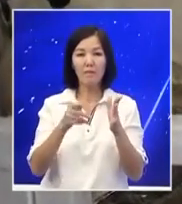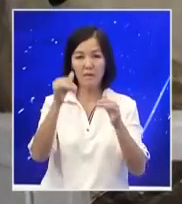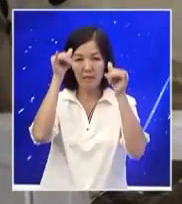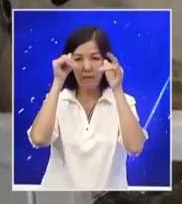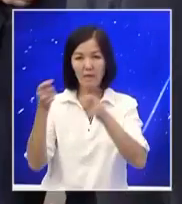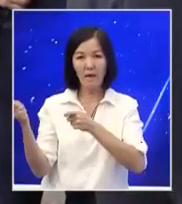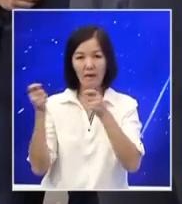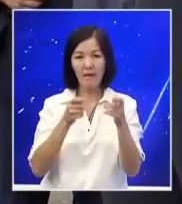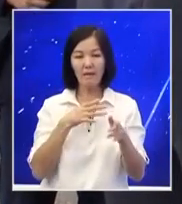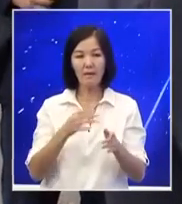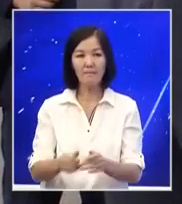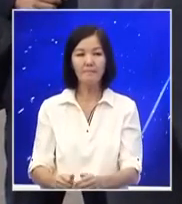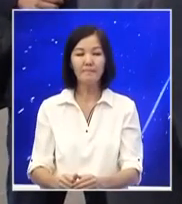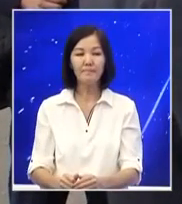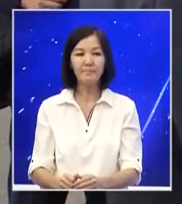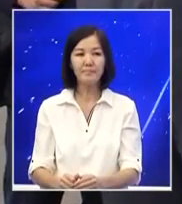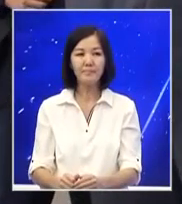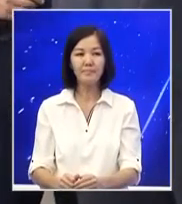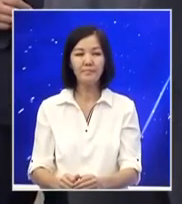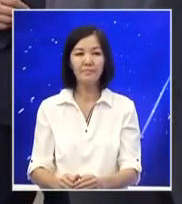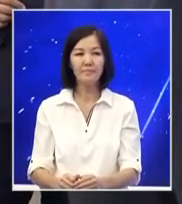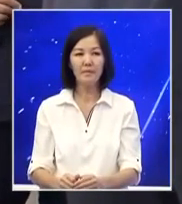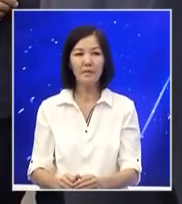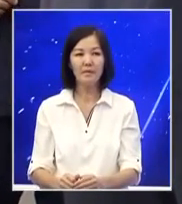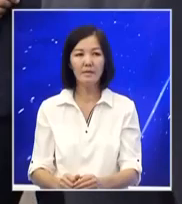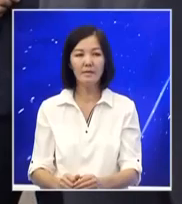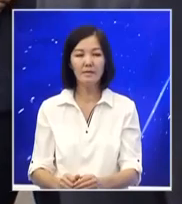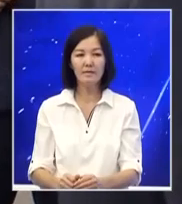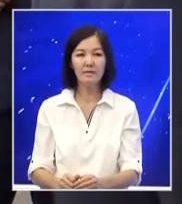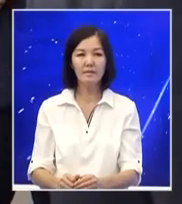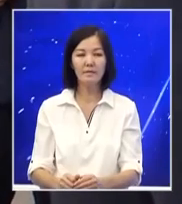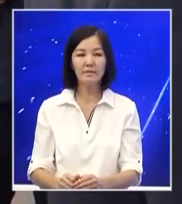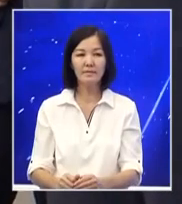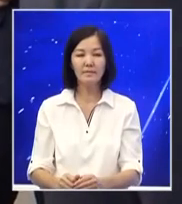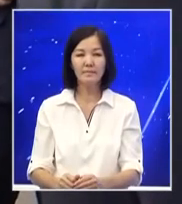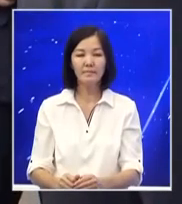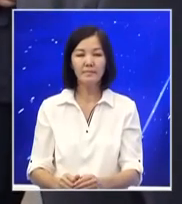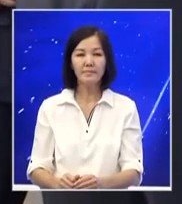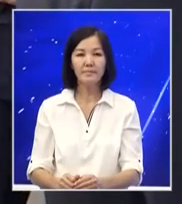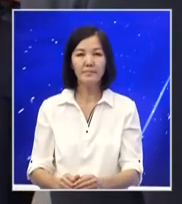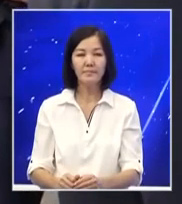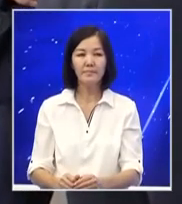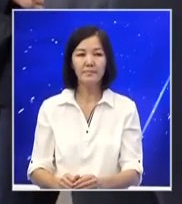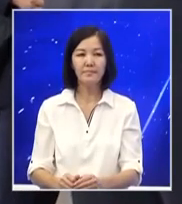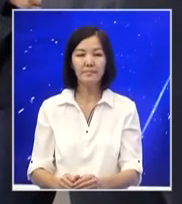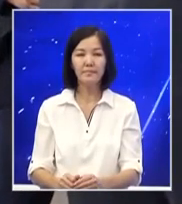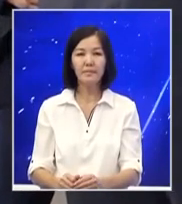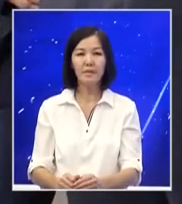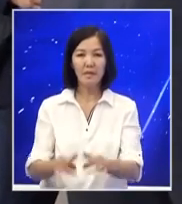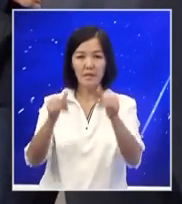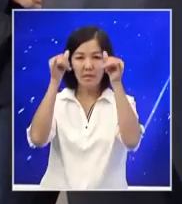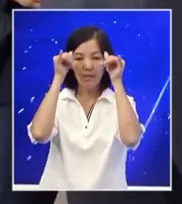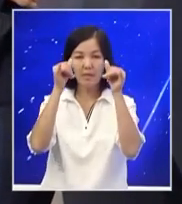келінді. Сейчас на сегодняшний день 937 голов уже есть, да? Германия. Еще вон на